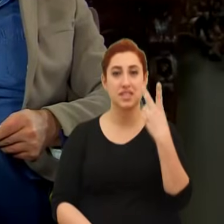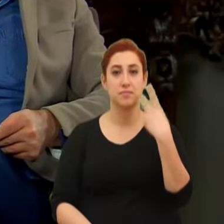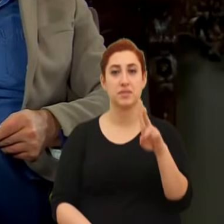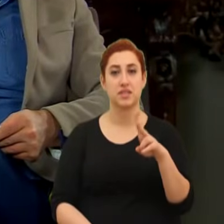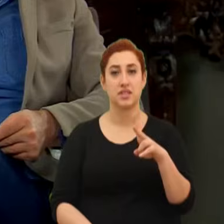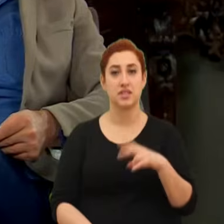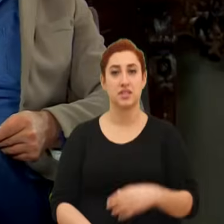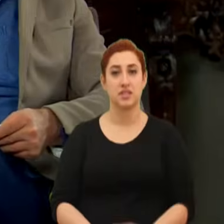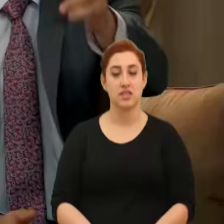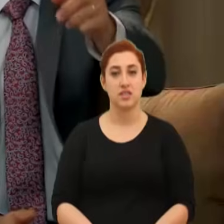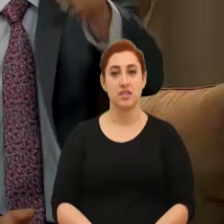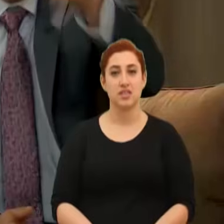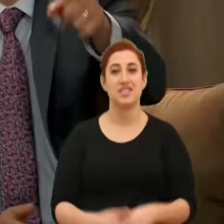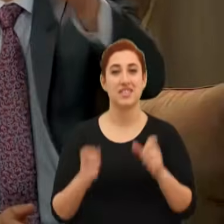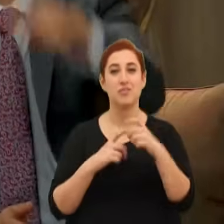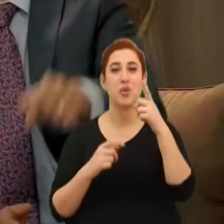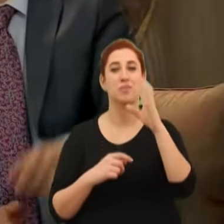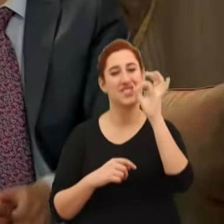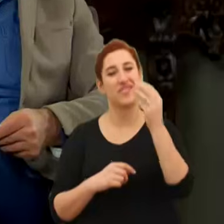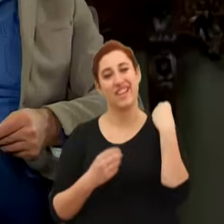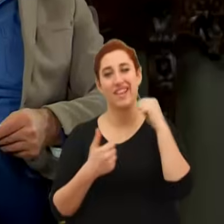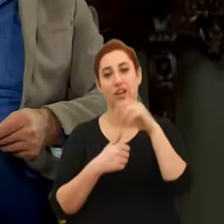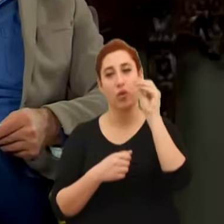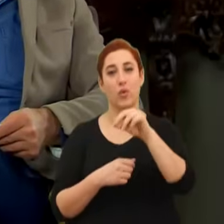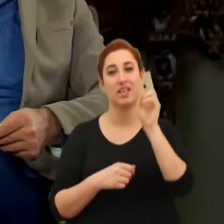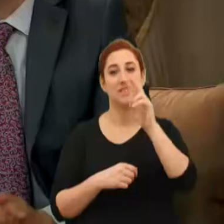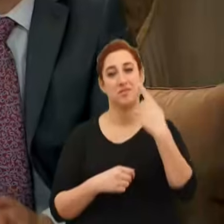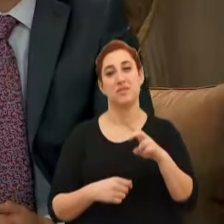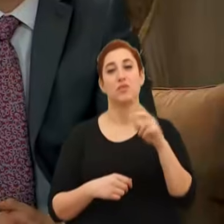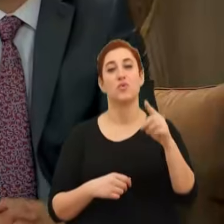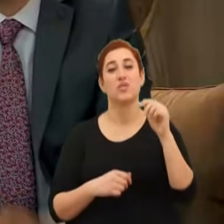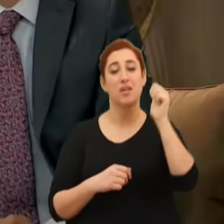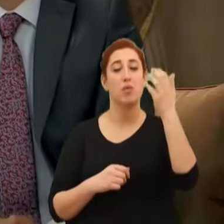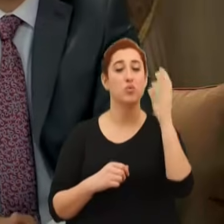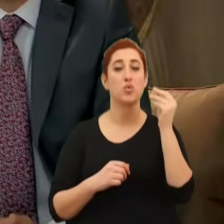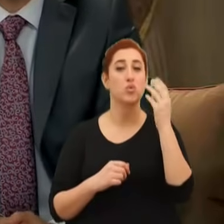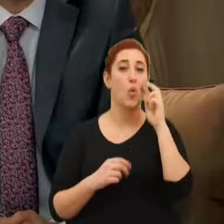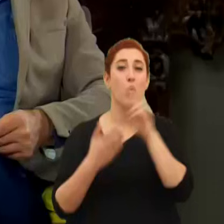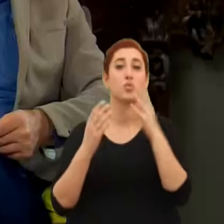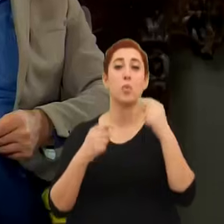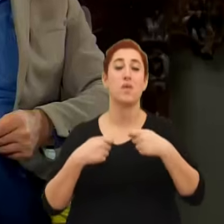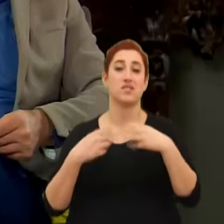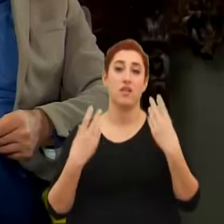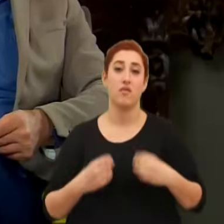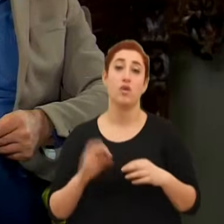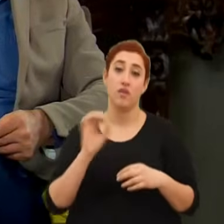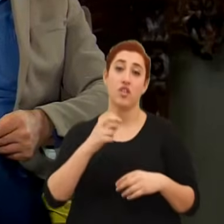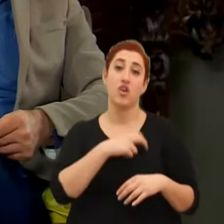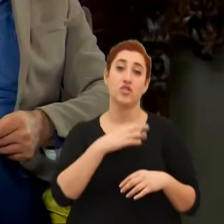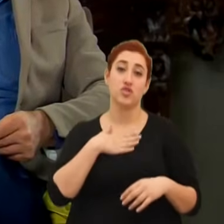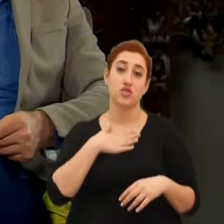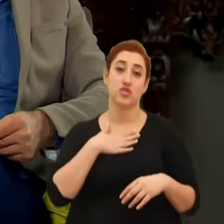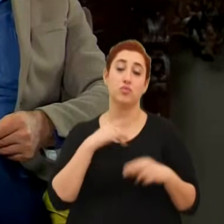2000. Sarpçığım sen oraya bir sıfır daha ekle, biliyorsun bu devirde çocuk okutmak çok masraflı oluyor. Evet